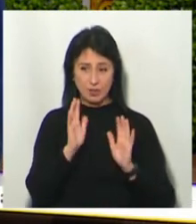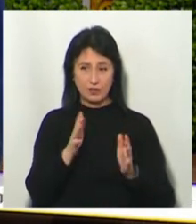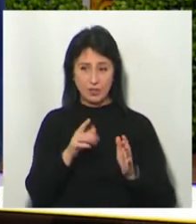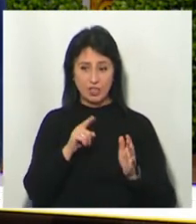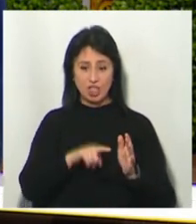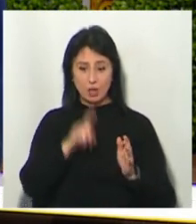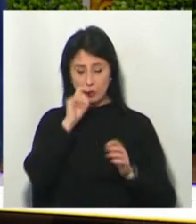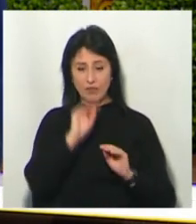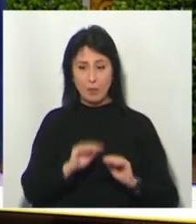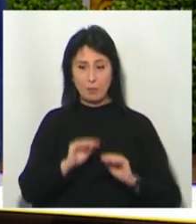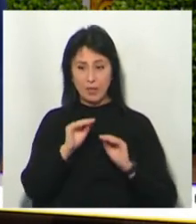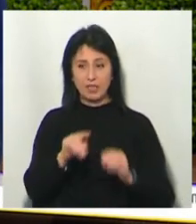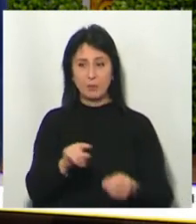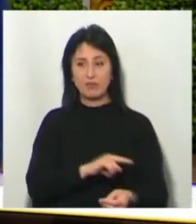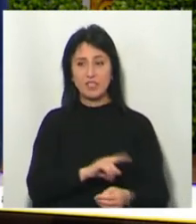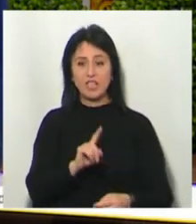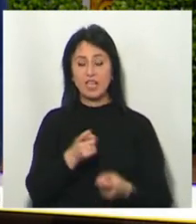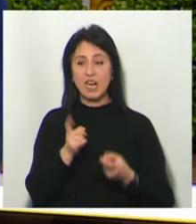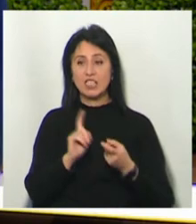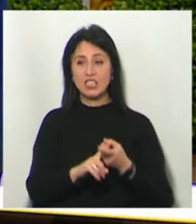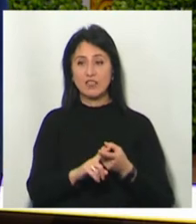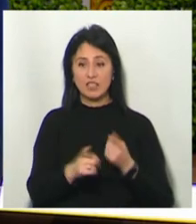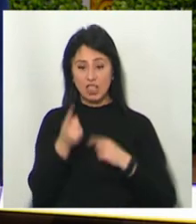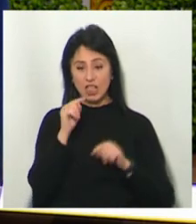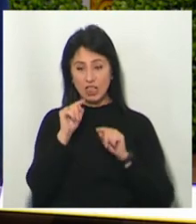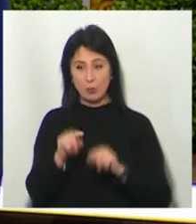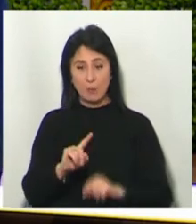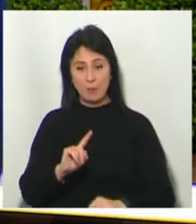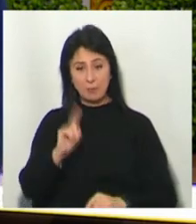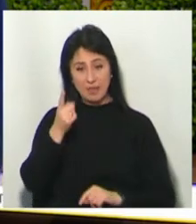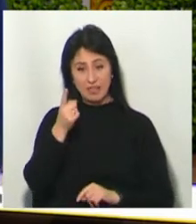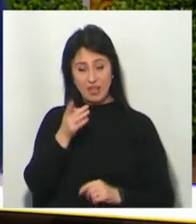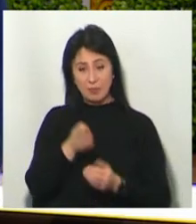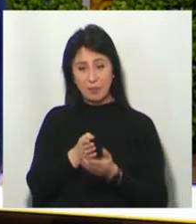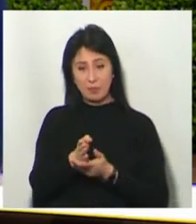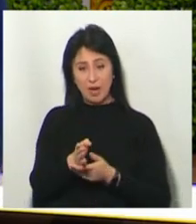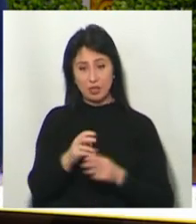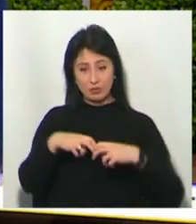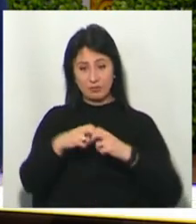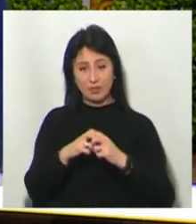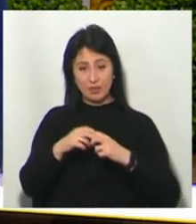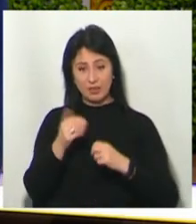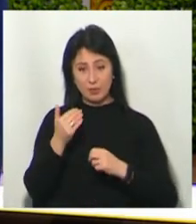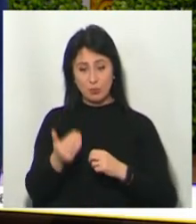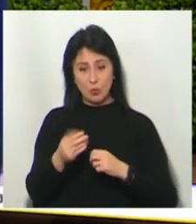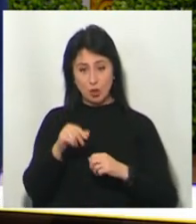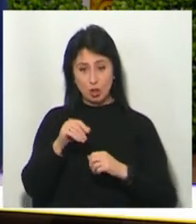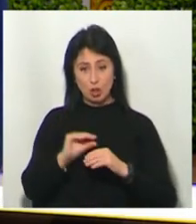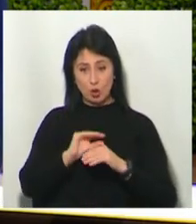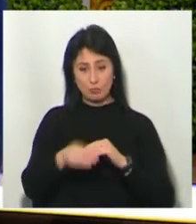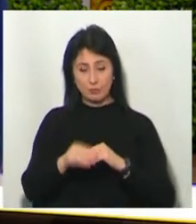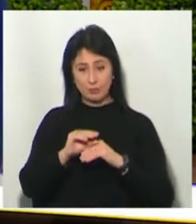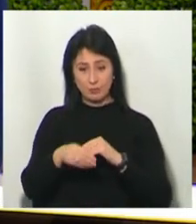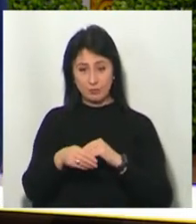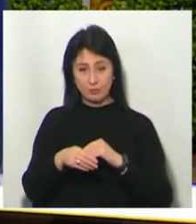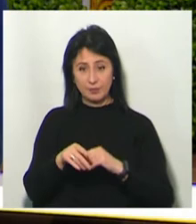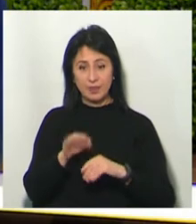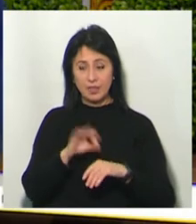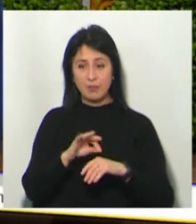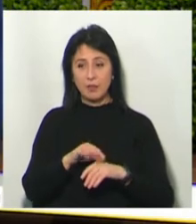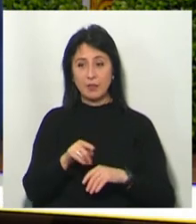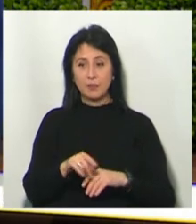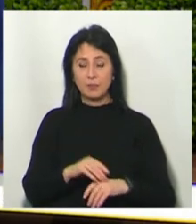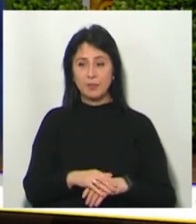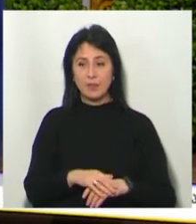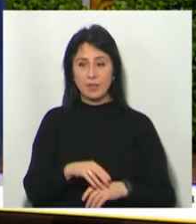ანუ შარჯავას მატება სისხლში. რაც შეეხება დაუბრუნდეთ ისევ პირველ მიმართულებას, ანუ შარჯავას კრისტალების დაგროვებით მიმდინარე დაავადებებს,